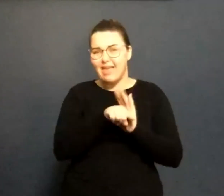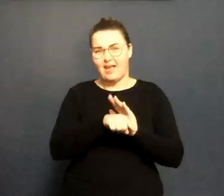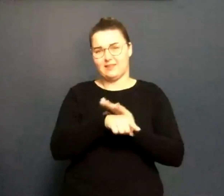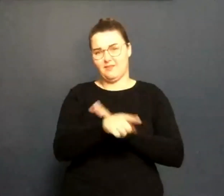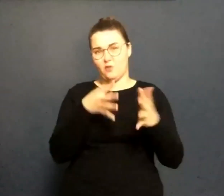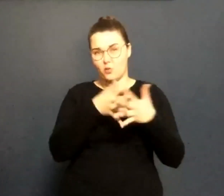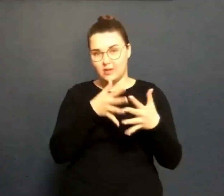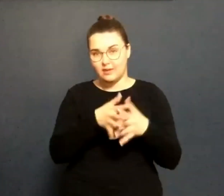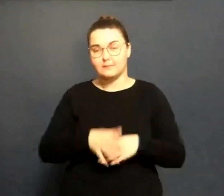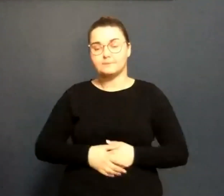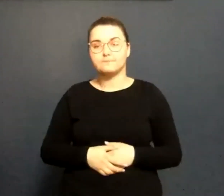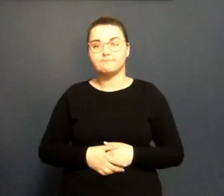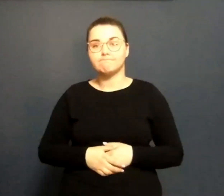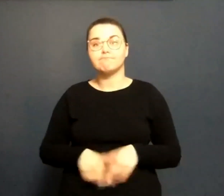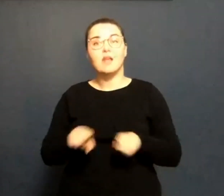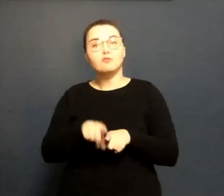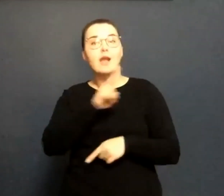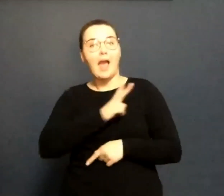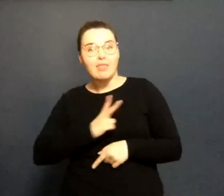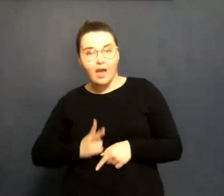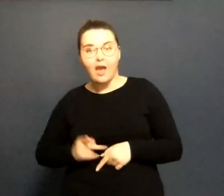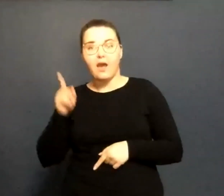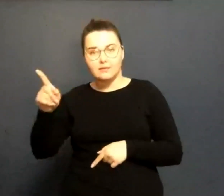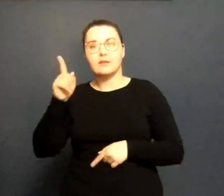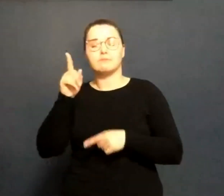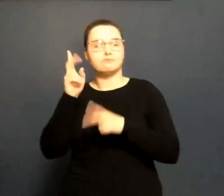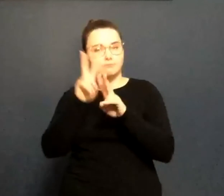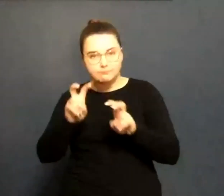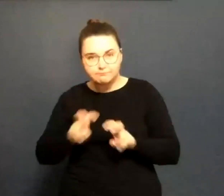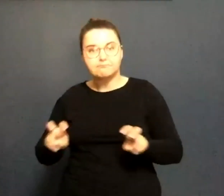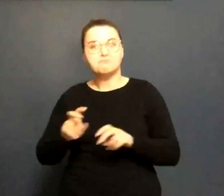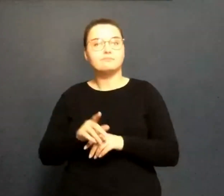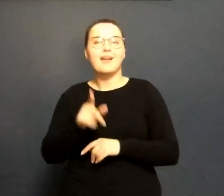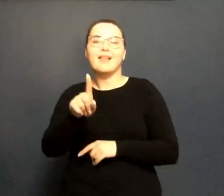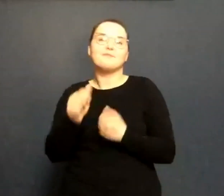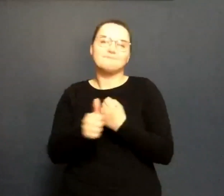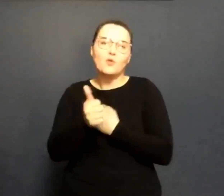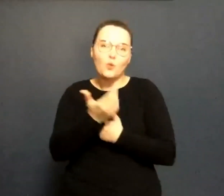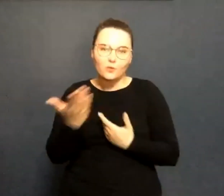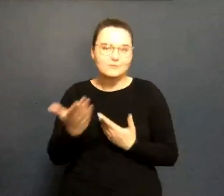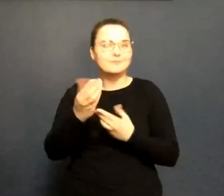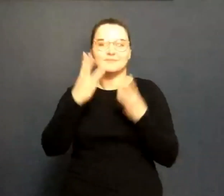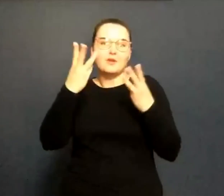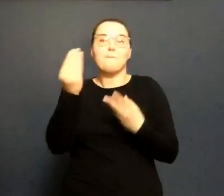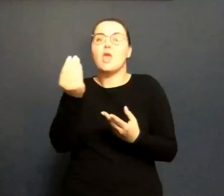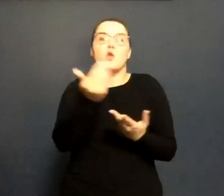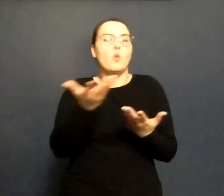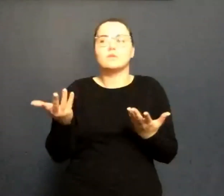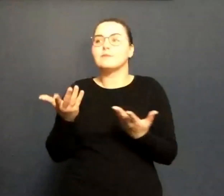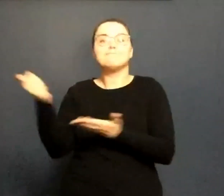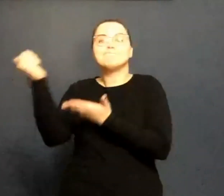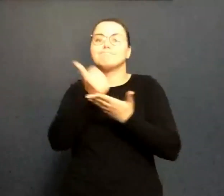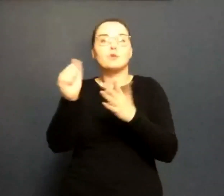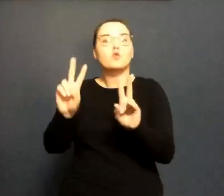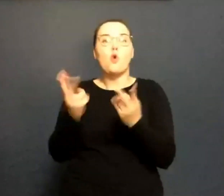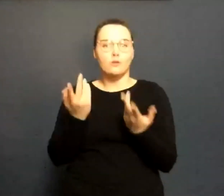ale zatrudnione już. Czyli w tych ostatnich latach, bo to też jest kwestia pieniędzy na badania, jak sobie zdajemy sprawę, a te badania jest niezwykle trudno